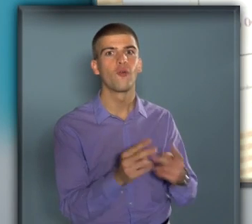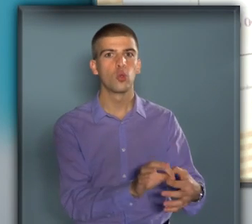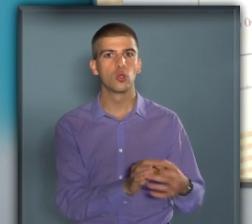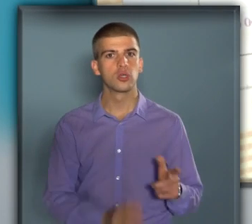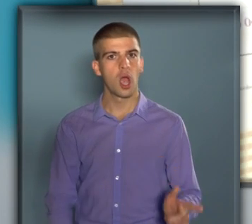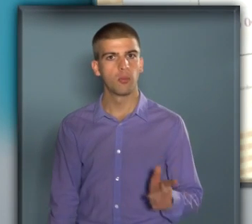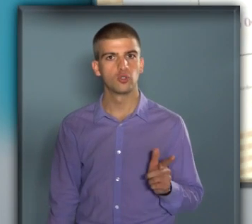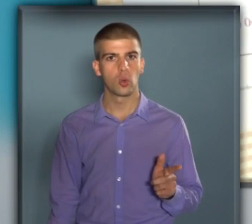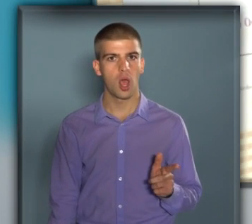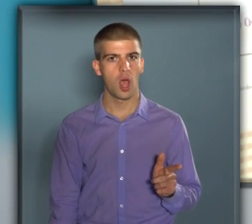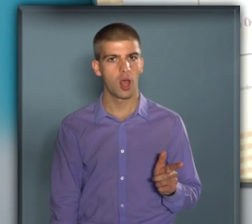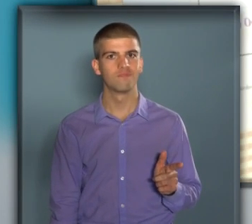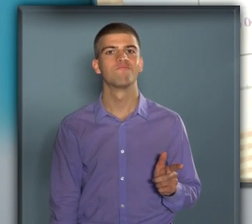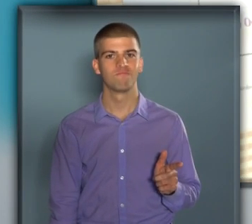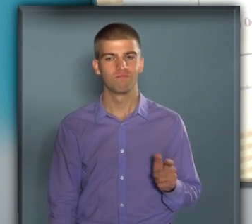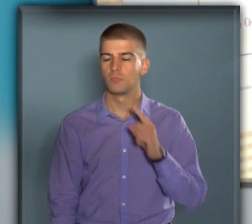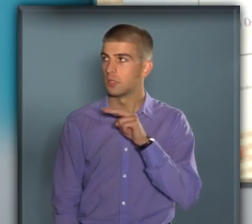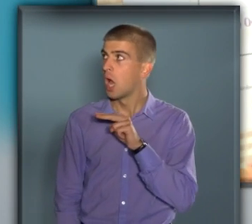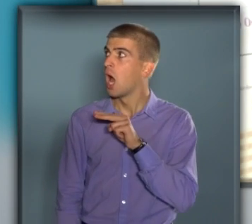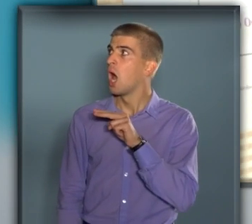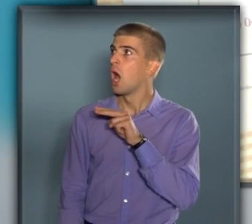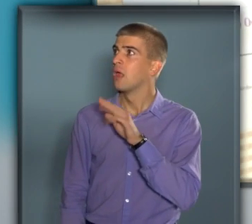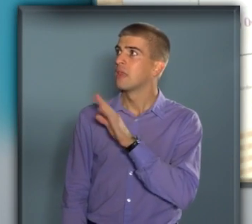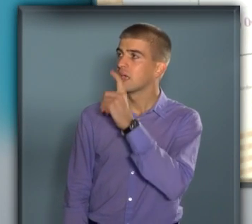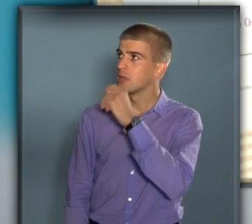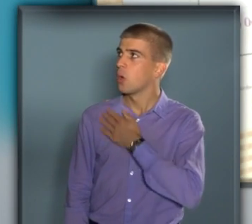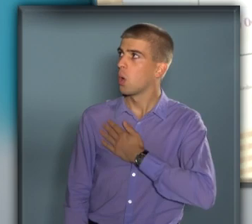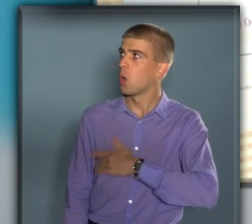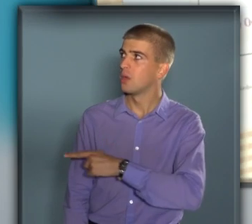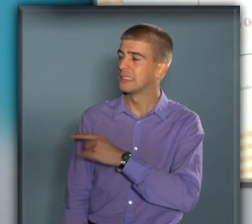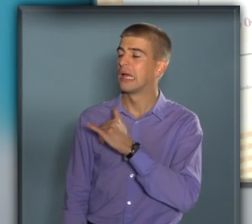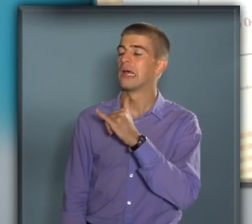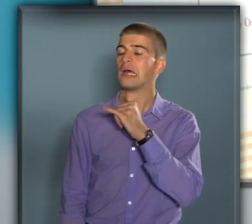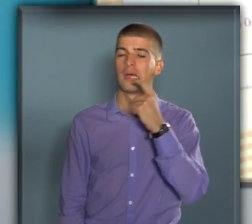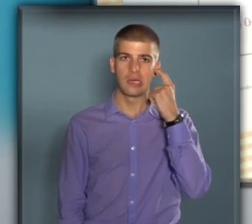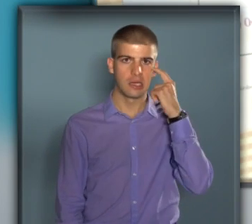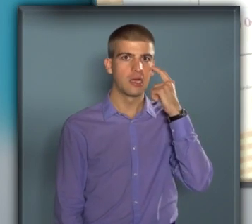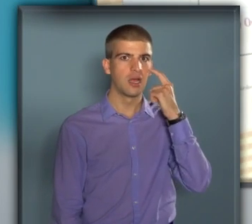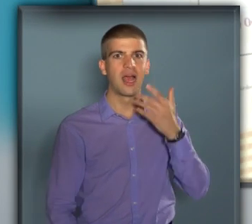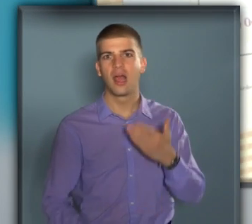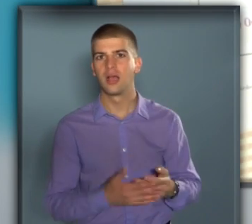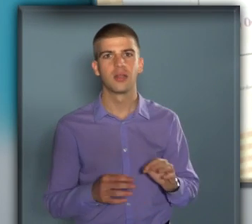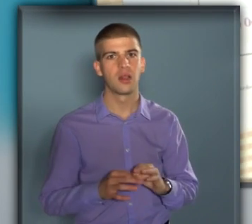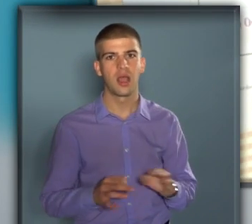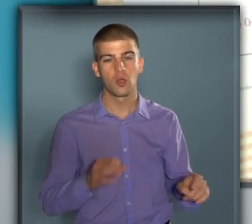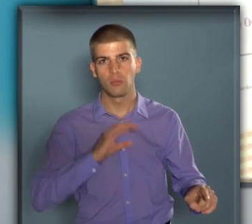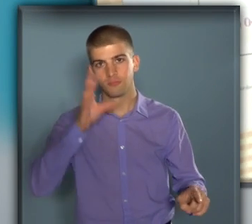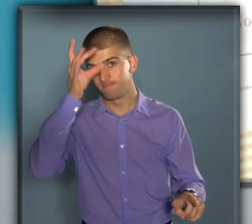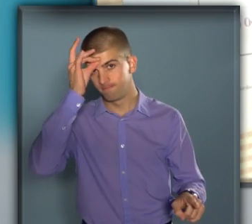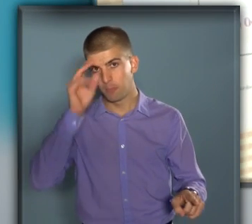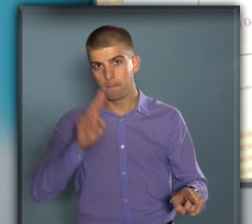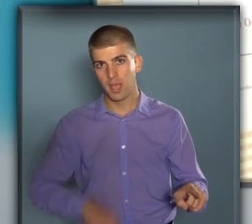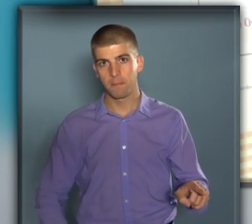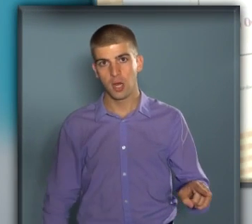amiben részt vesz, és ez a legjobb módja annak, hogy megragadjon nála, hogy miért